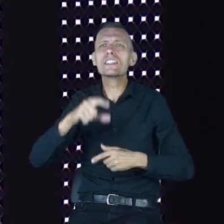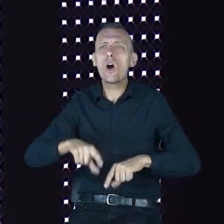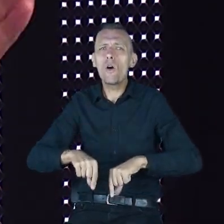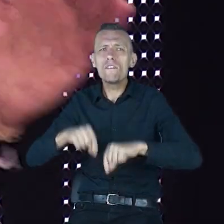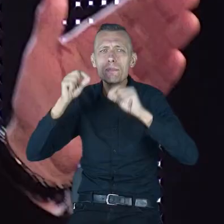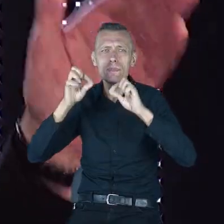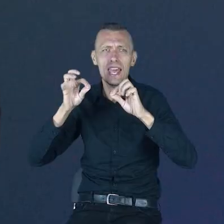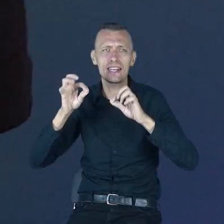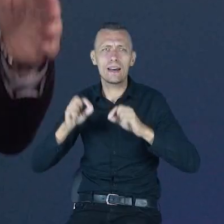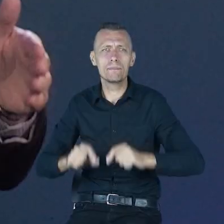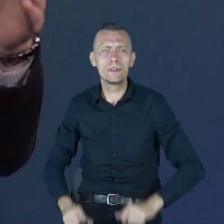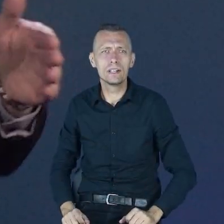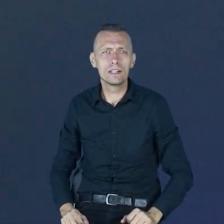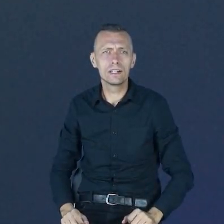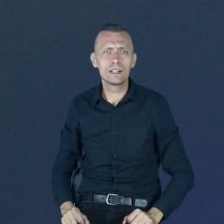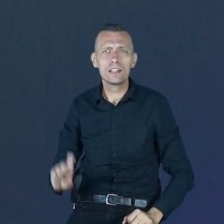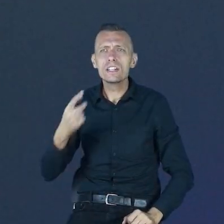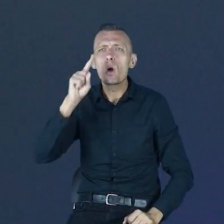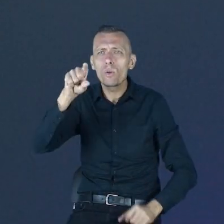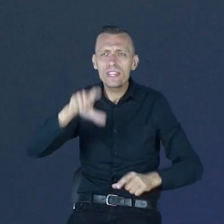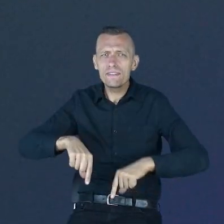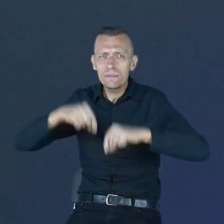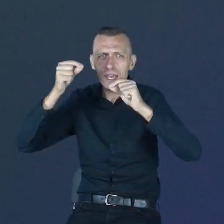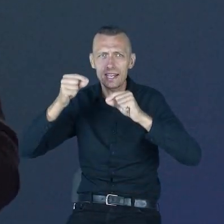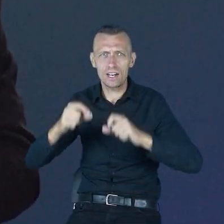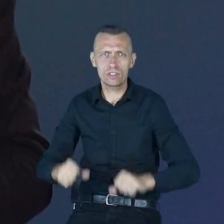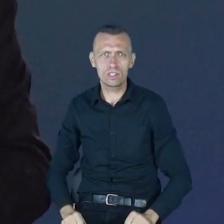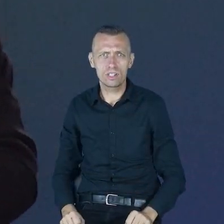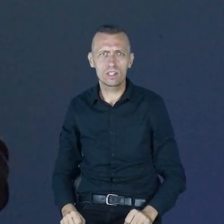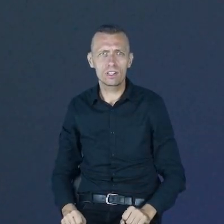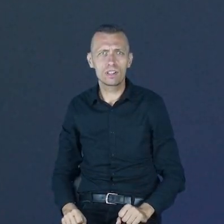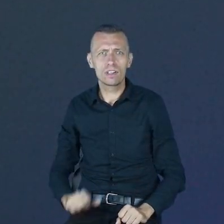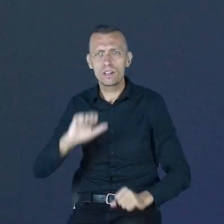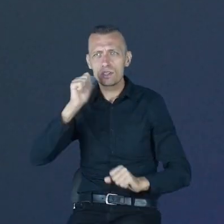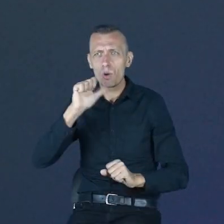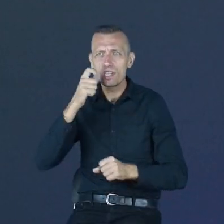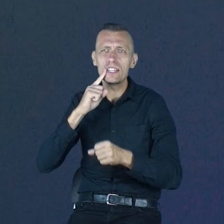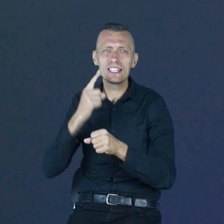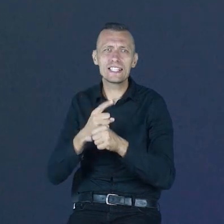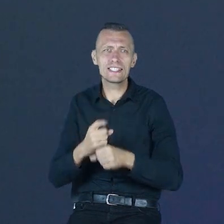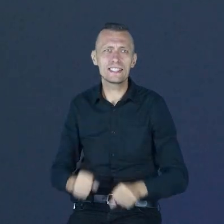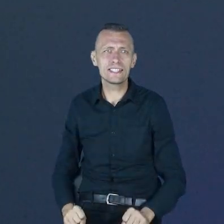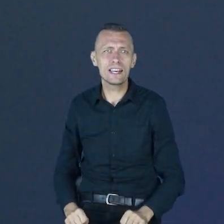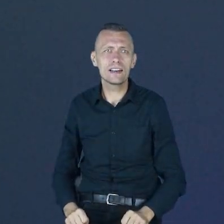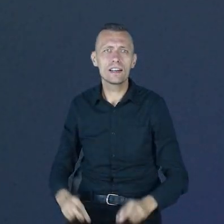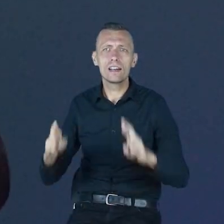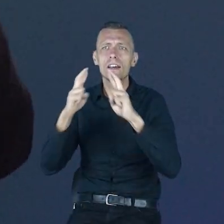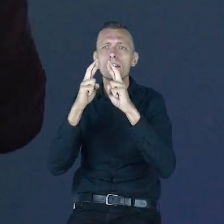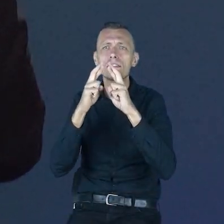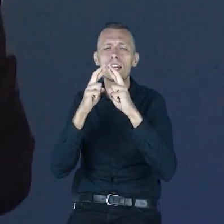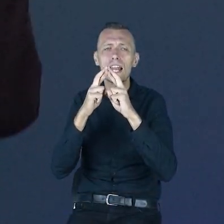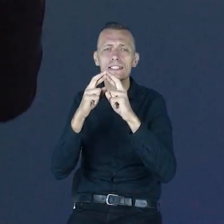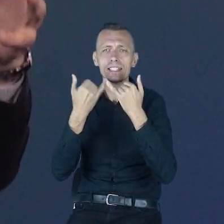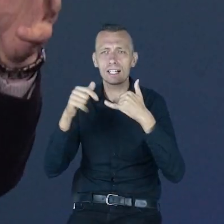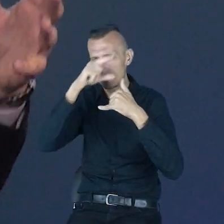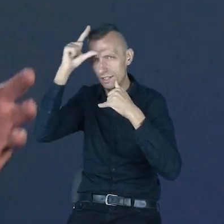Zadaję do ciebie pytanie, co wybierasz? Co wybierasz w tych codziennych decyzjach? W relacjach, w małżeństwie, w